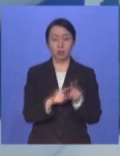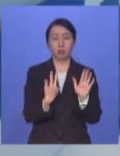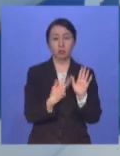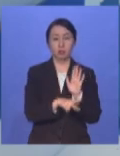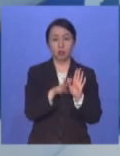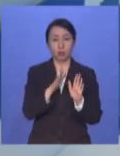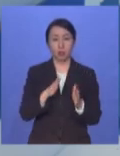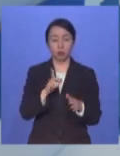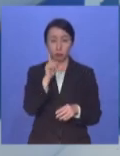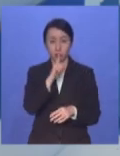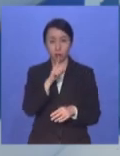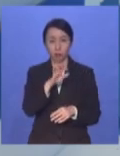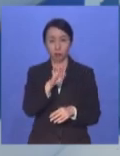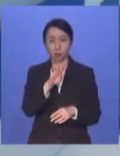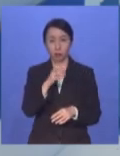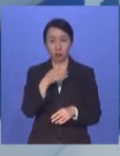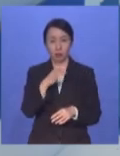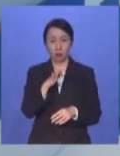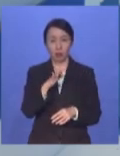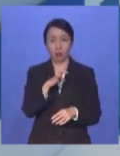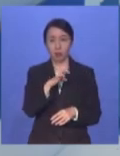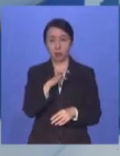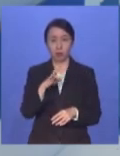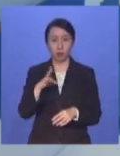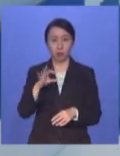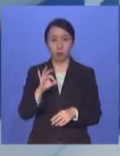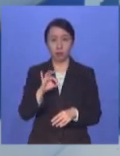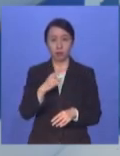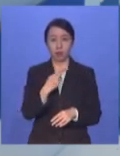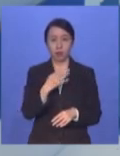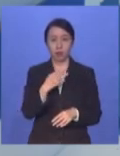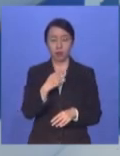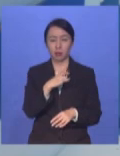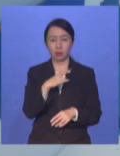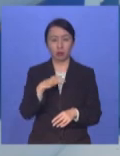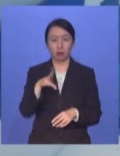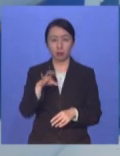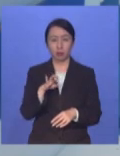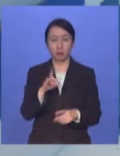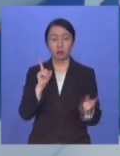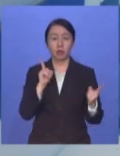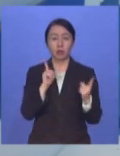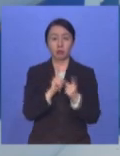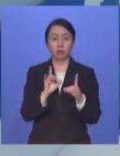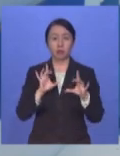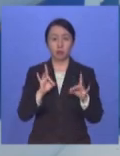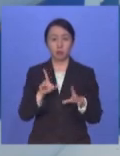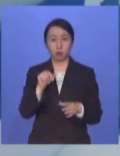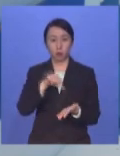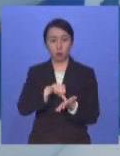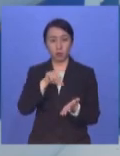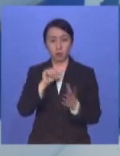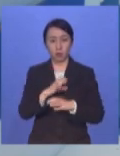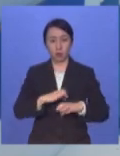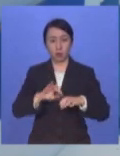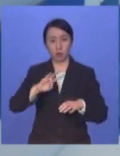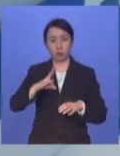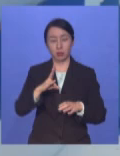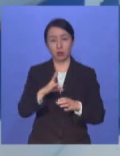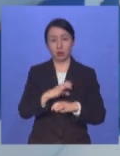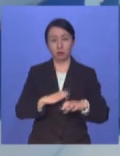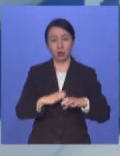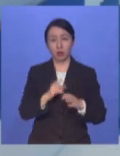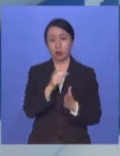а также 80-летию постановки оперы «Абай» Ахмета Жубанова и Латифы Хамиди. На встрече выступили курсанты